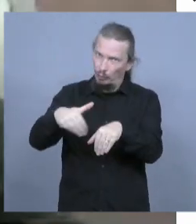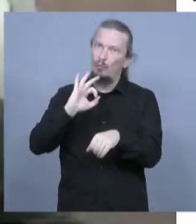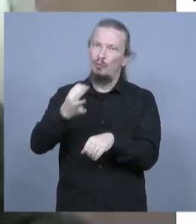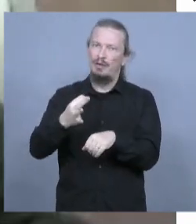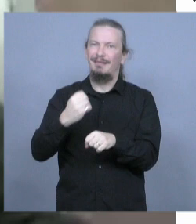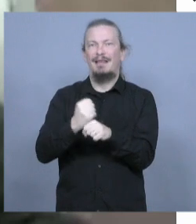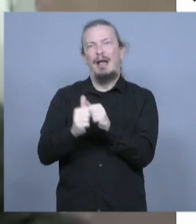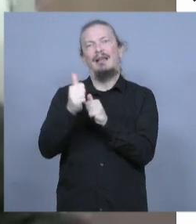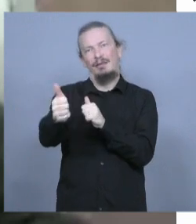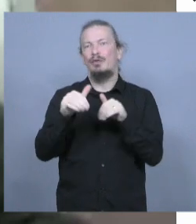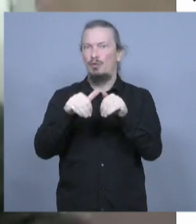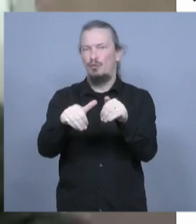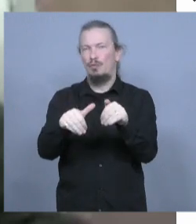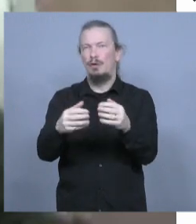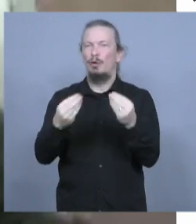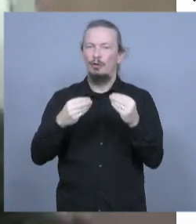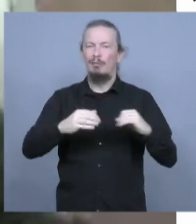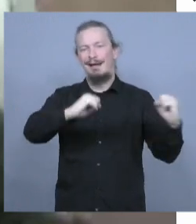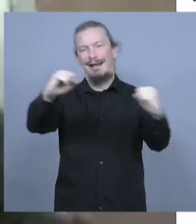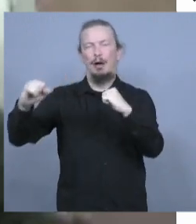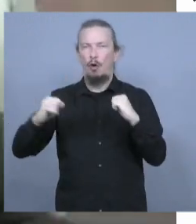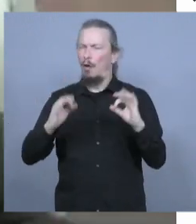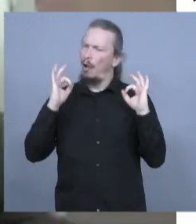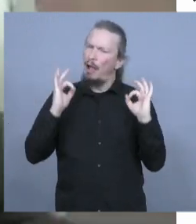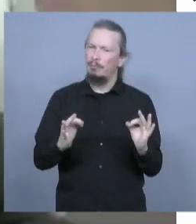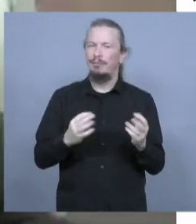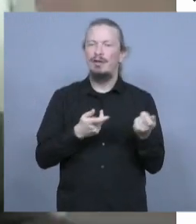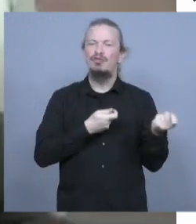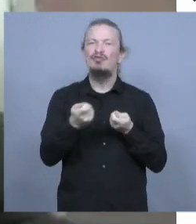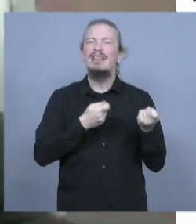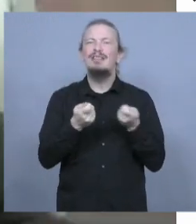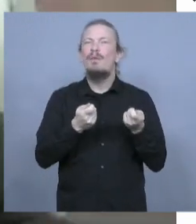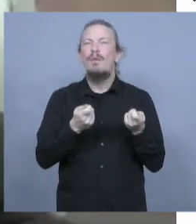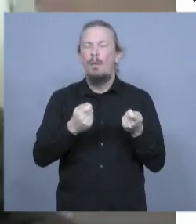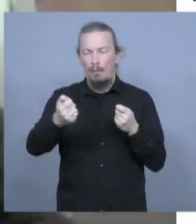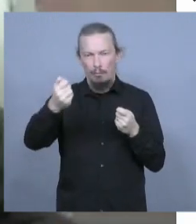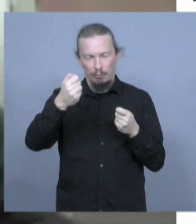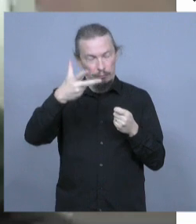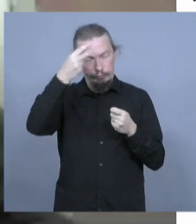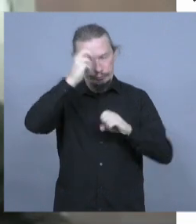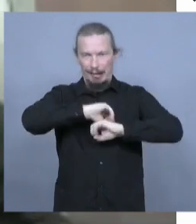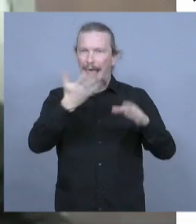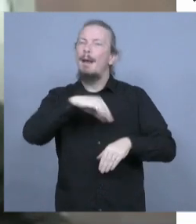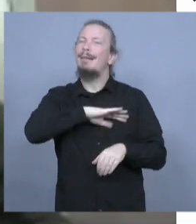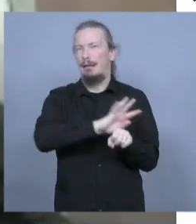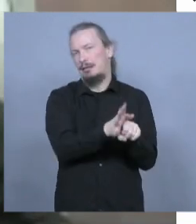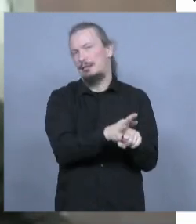pour aboutir à un accord qui tienne compte des enseignements apportés par la gestion de la crise sanitaire.